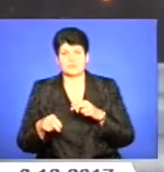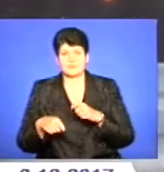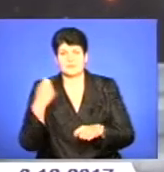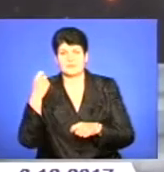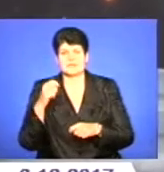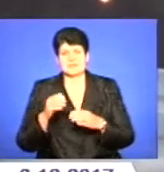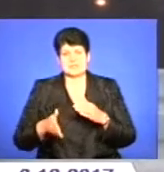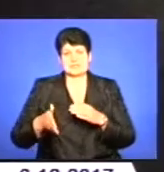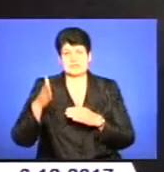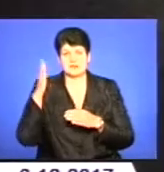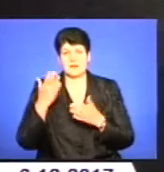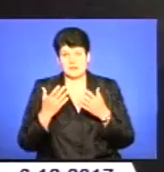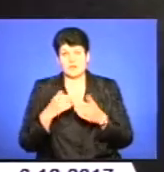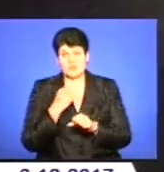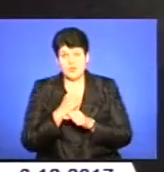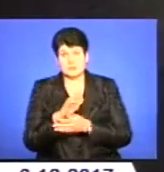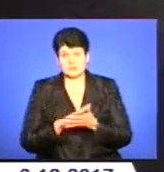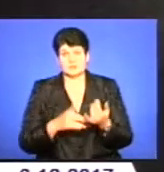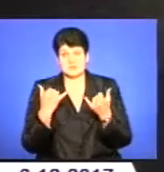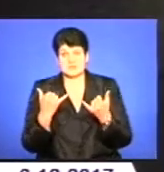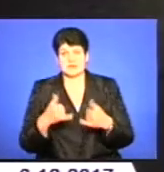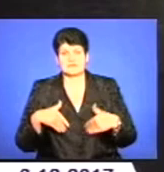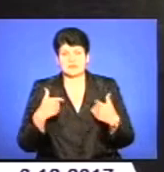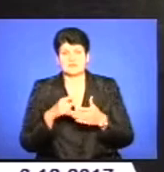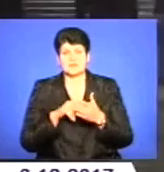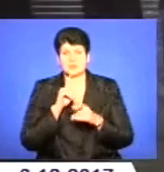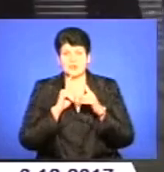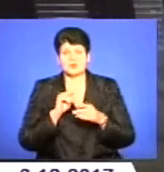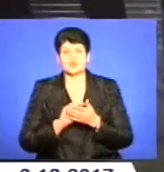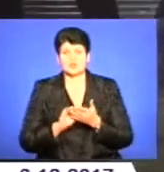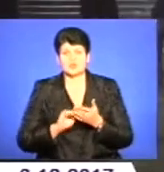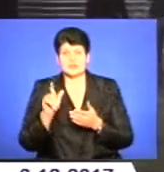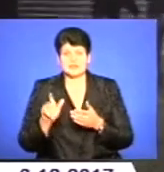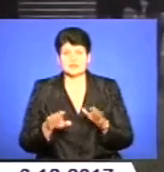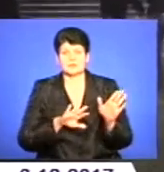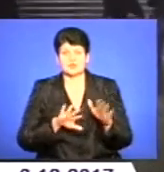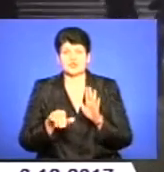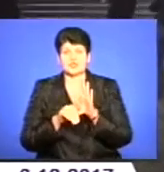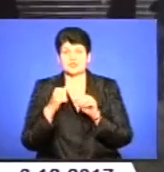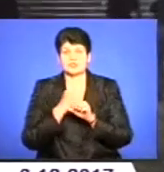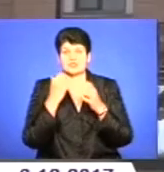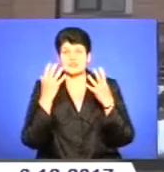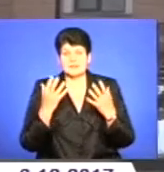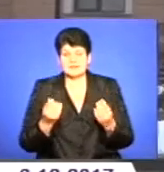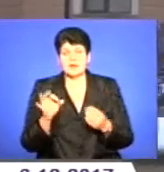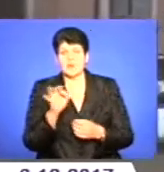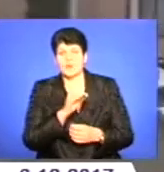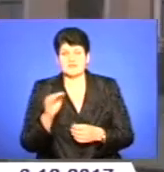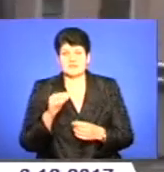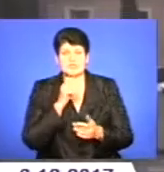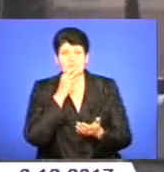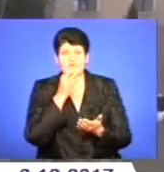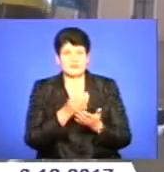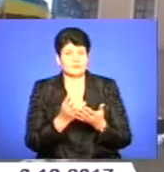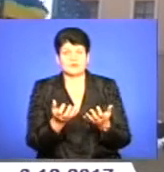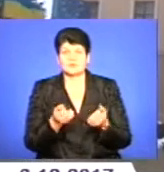будівельні роботи тривають досі. Зверталися у міську раду і наші журналісти. Минуло 6 робочих днів, однак офіційної відповіді